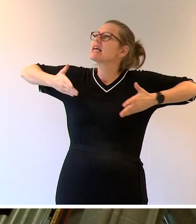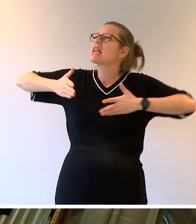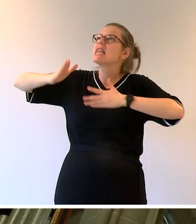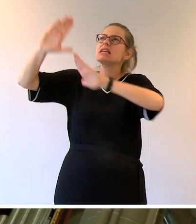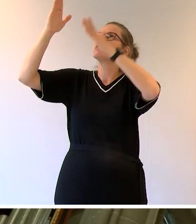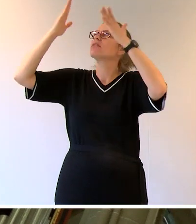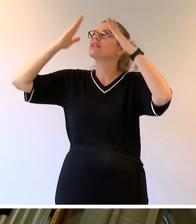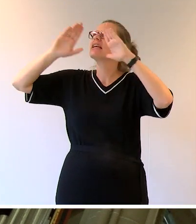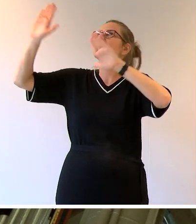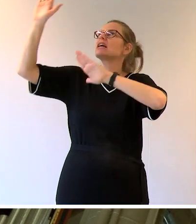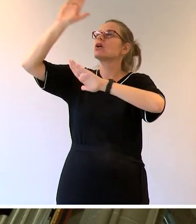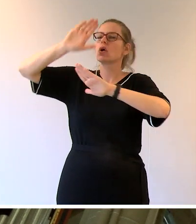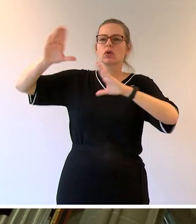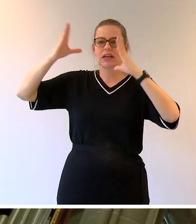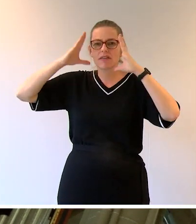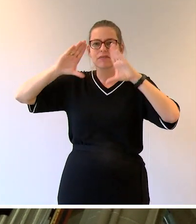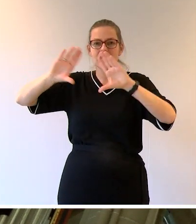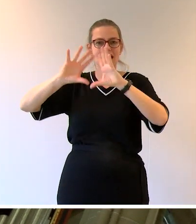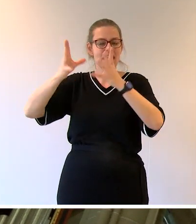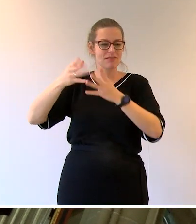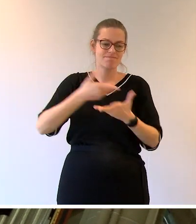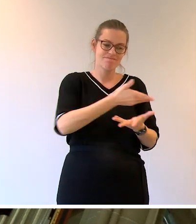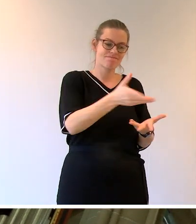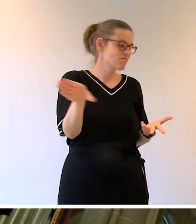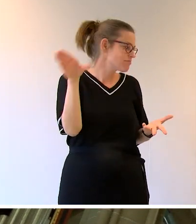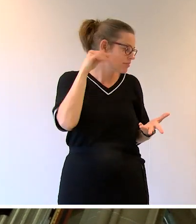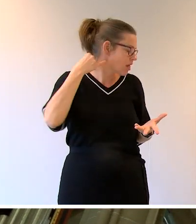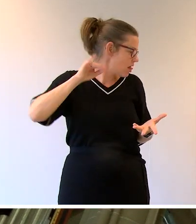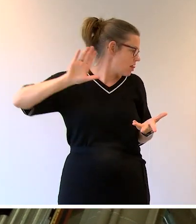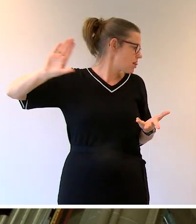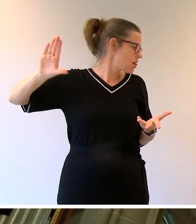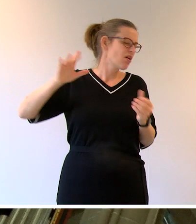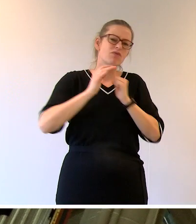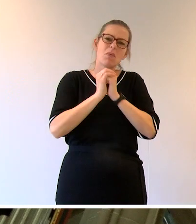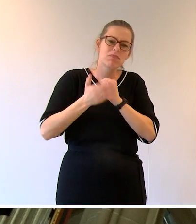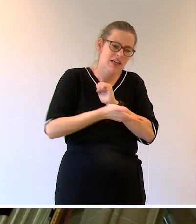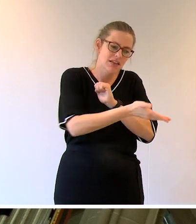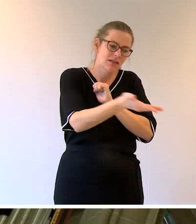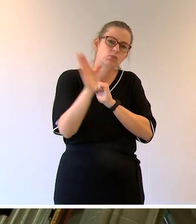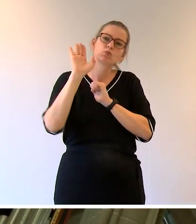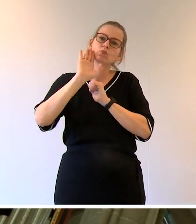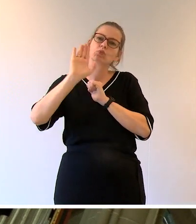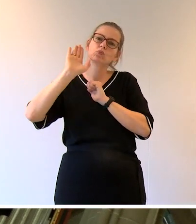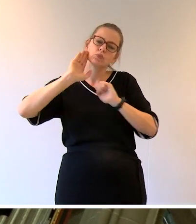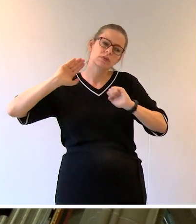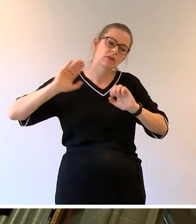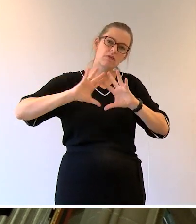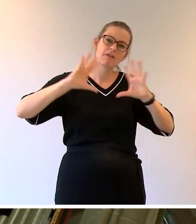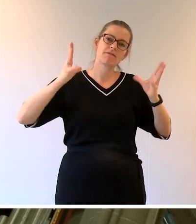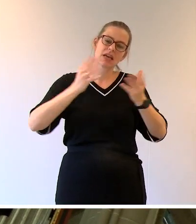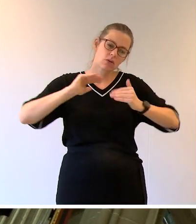ere zij God en vrede naar de aarde hoort of wil horen. Ontfermt u zich over de